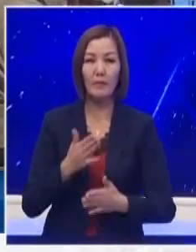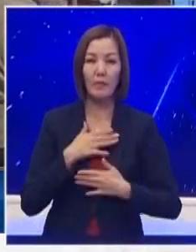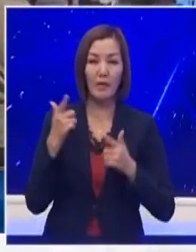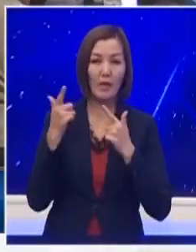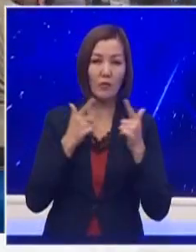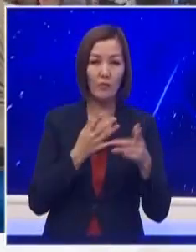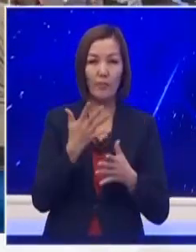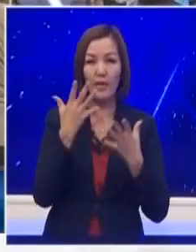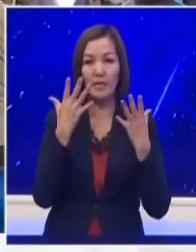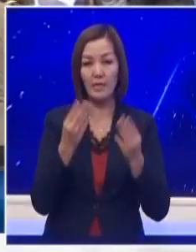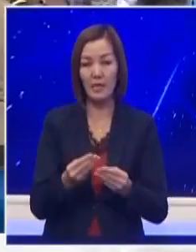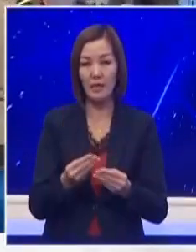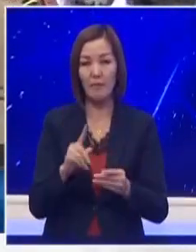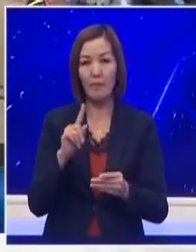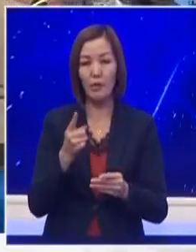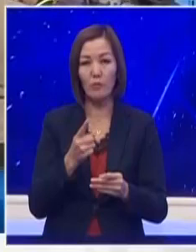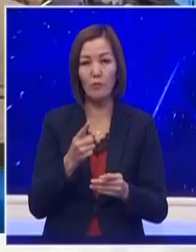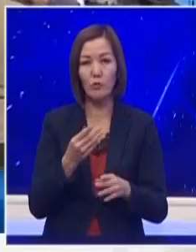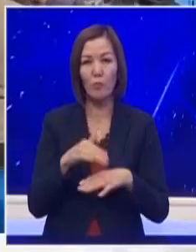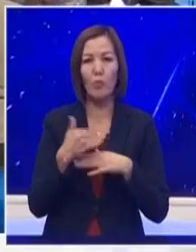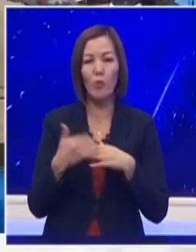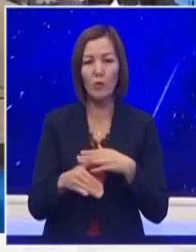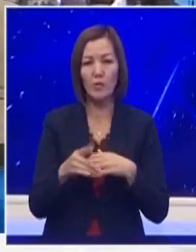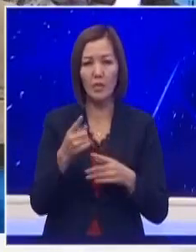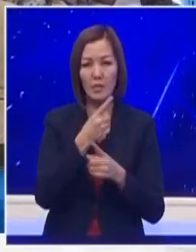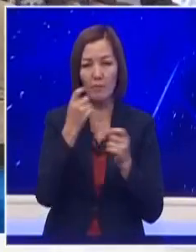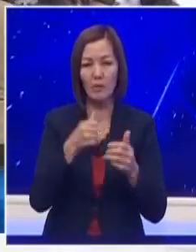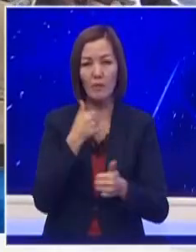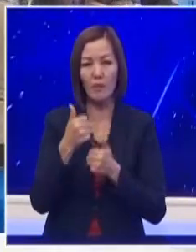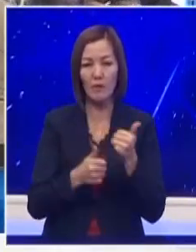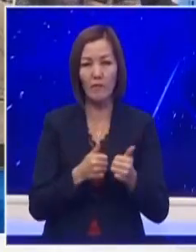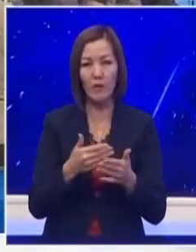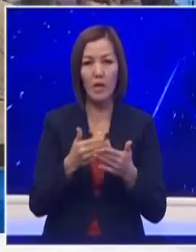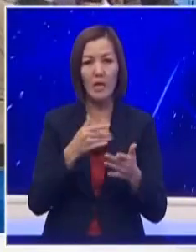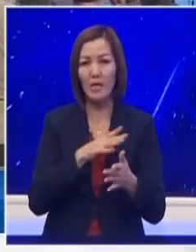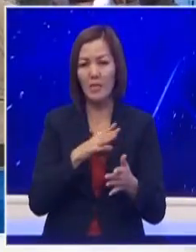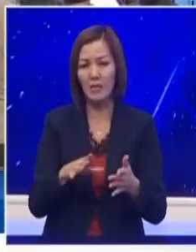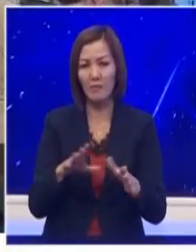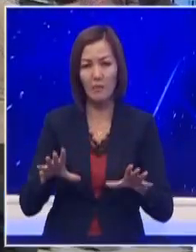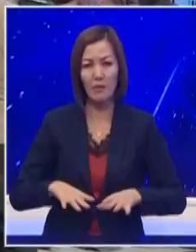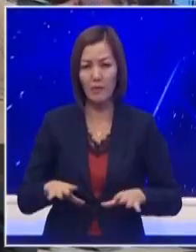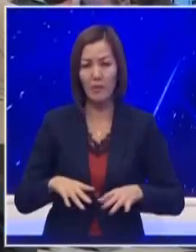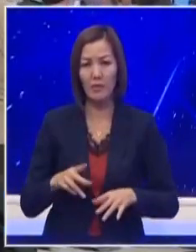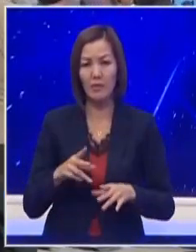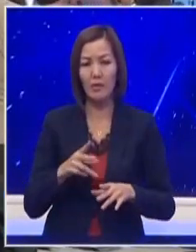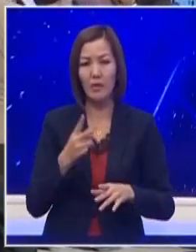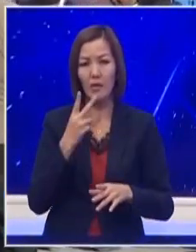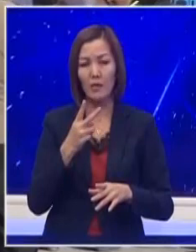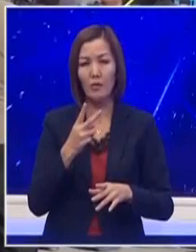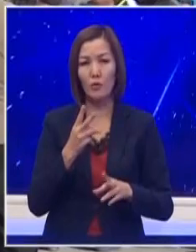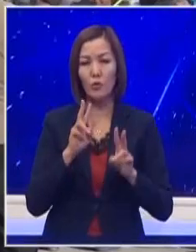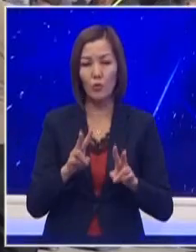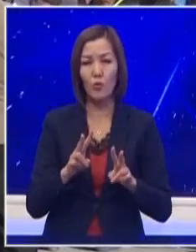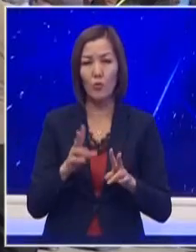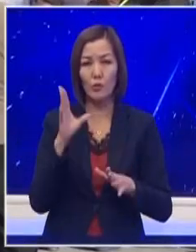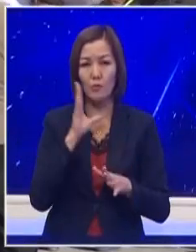готовились всего пять дней потому что нам очень поздно сообщили об этом марафоне мы ранее не видели этих лошадей не обижали их но к